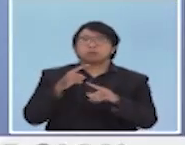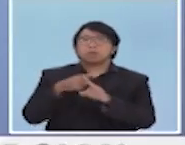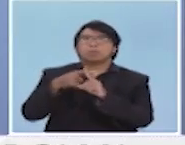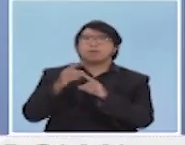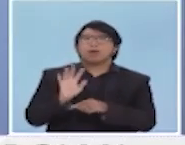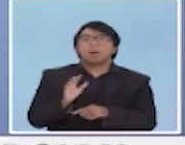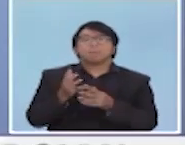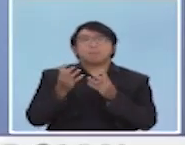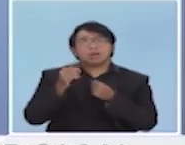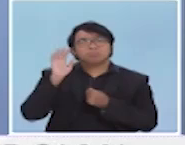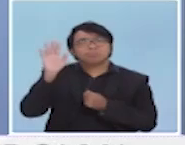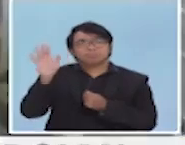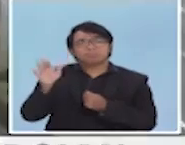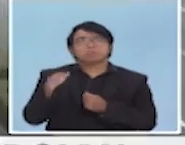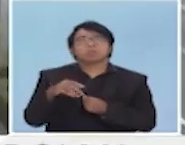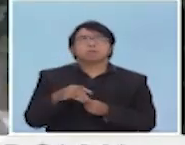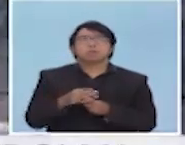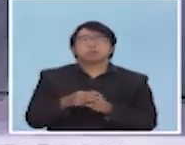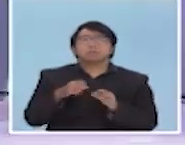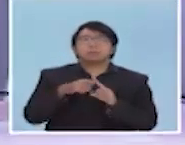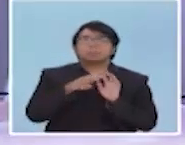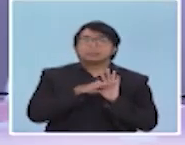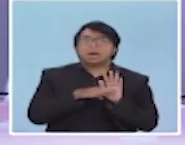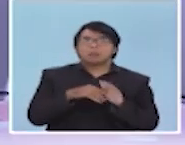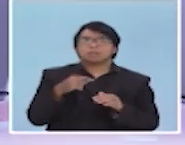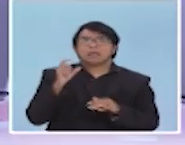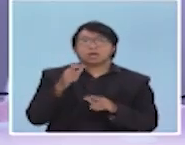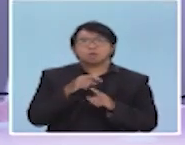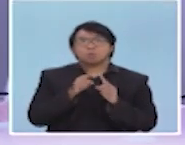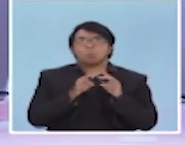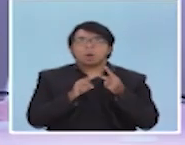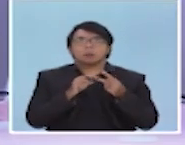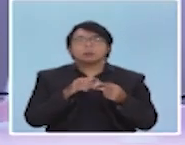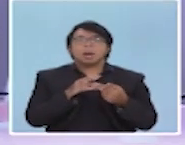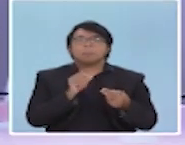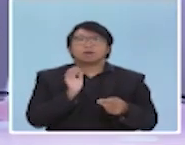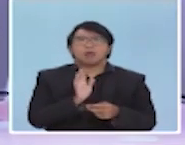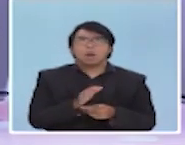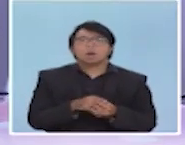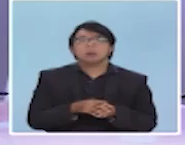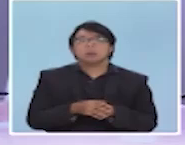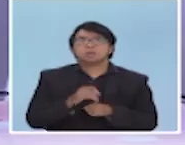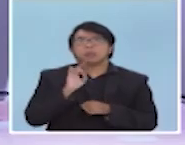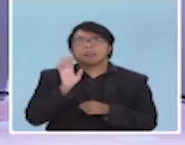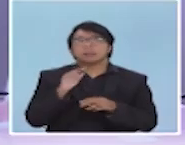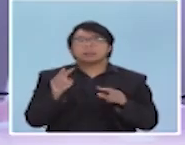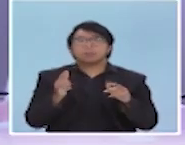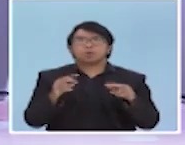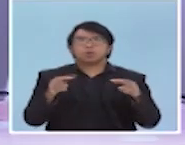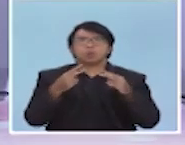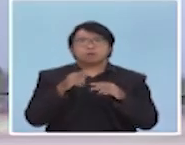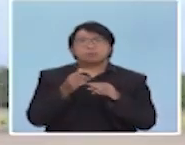mudah-mudahan kebijakan dua itu tidak perlu diambil. Pemirsa, usai jeda iNews yang akan kembali dengan pilot cantik